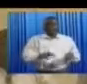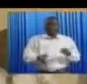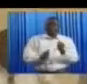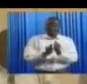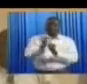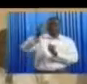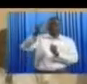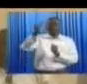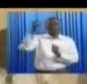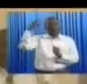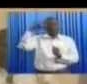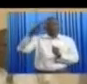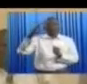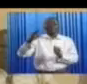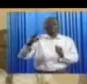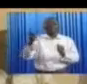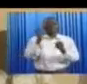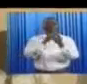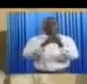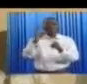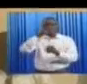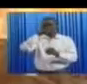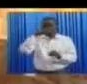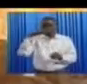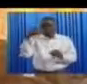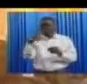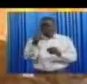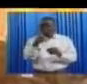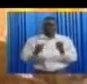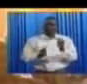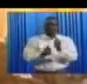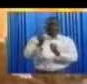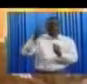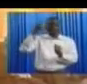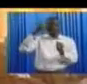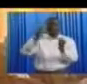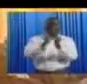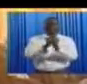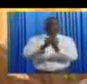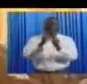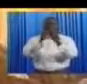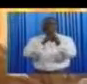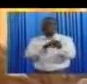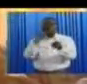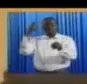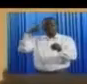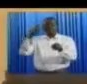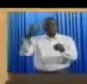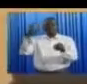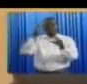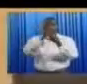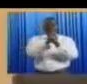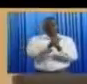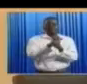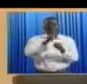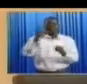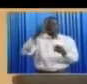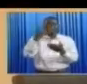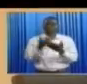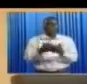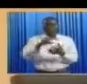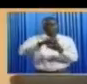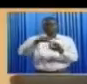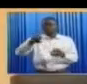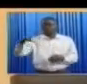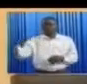occasionnerait viols, attaques à main armée à domicile dans les quartiers et surtout sur les grands axes routiers. Certains même auraient été